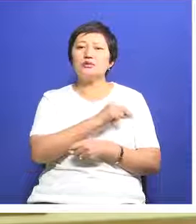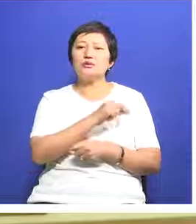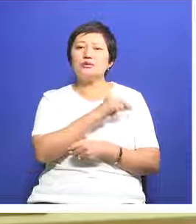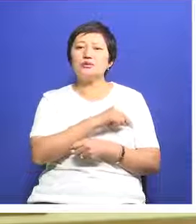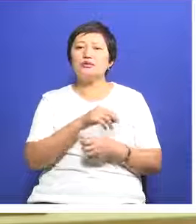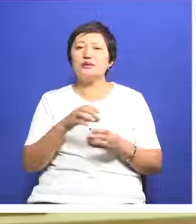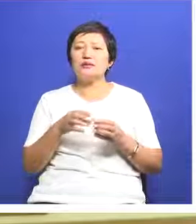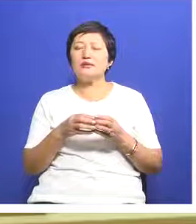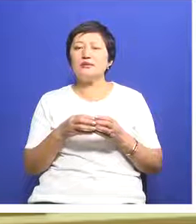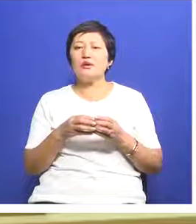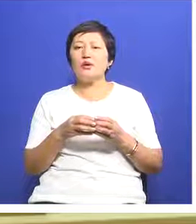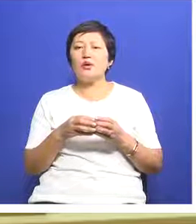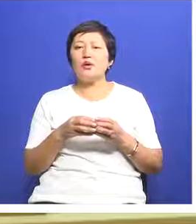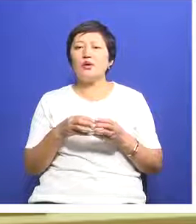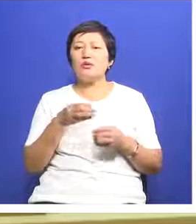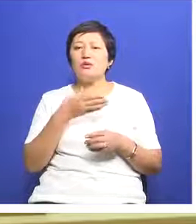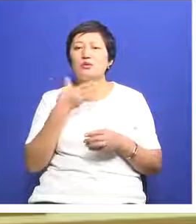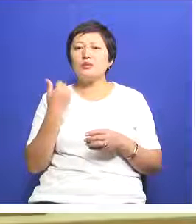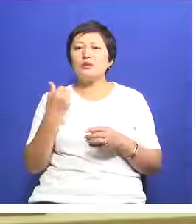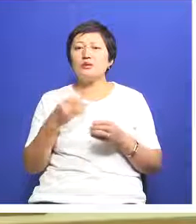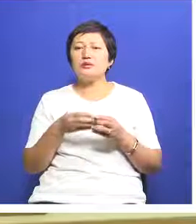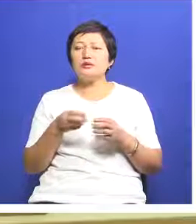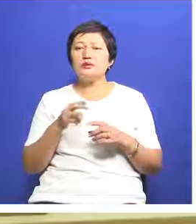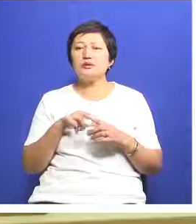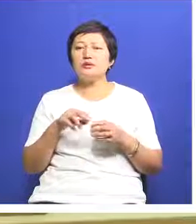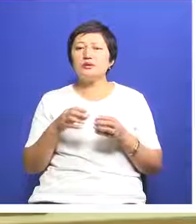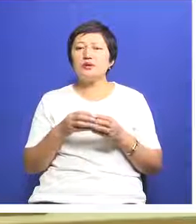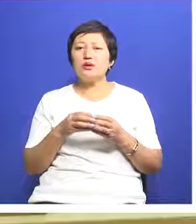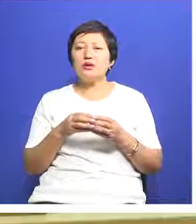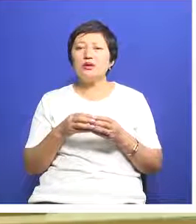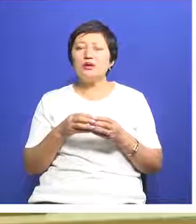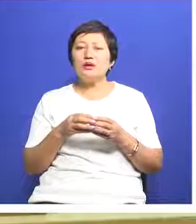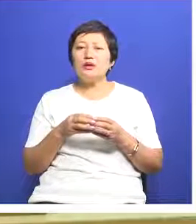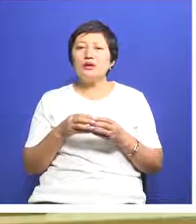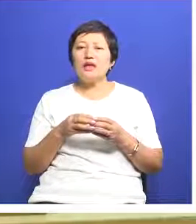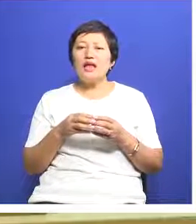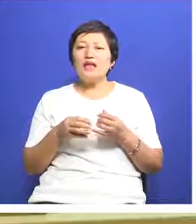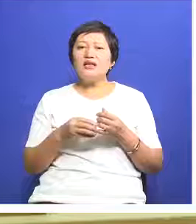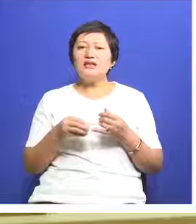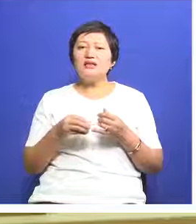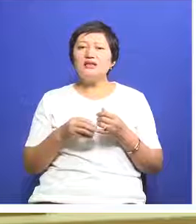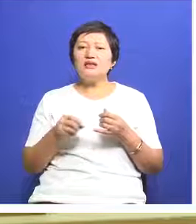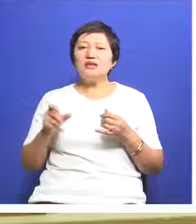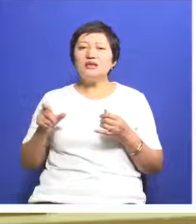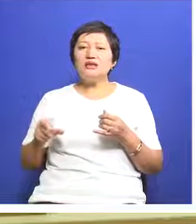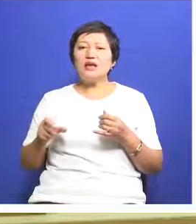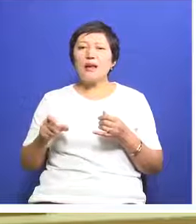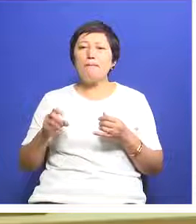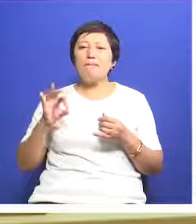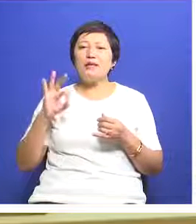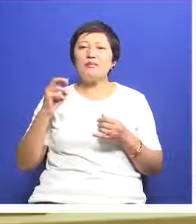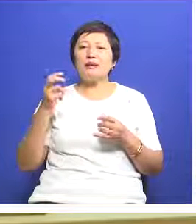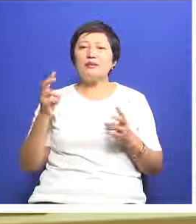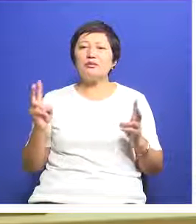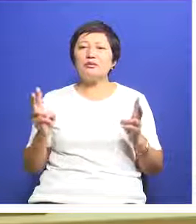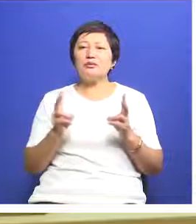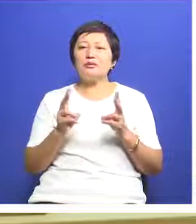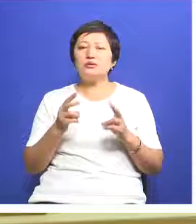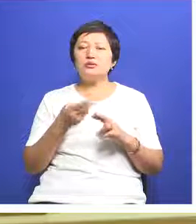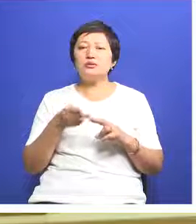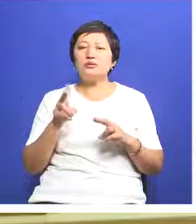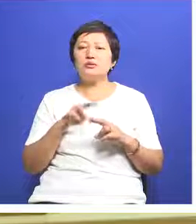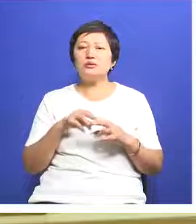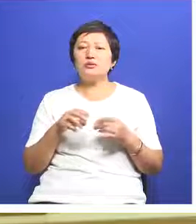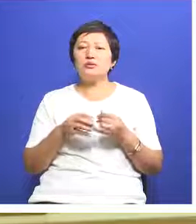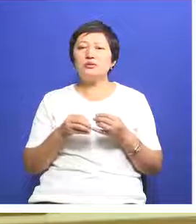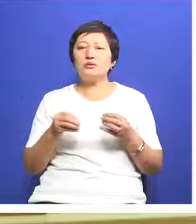жүргізіп жатырмыз. Ол әлі толық біткен жоқ. Содан кейін біз жаңағы жер иелерімен меморандум түздік. Ол